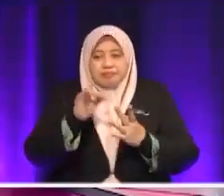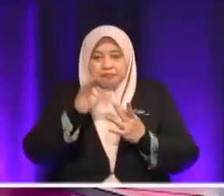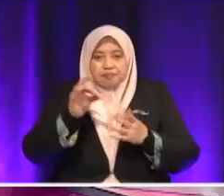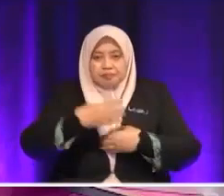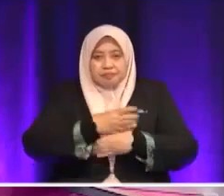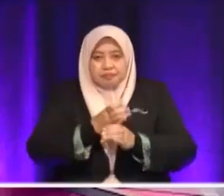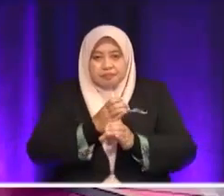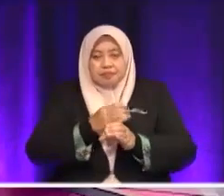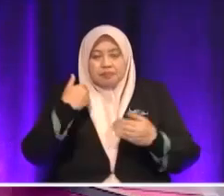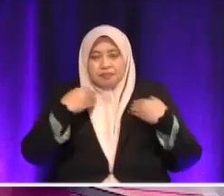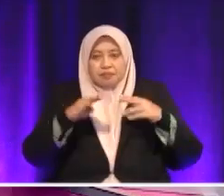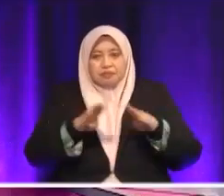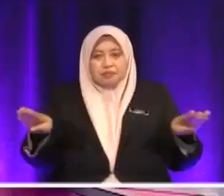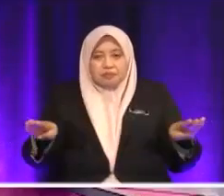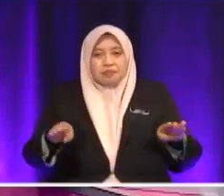situ